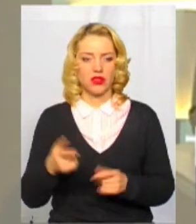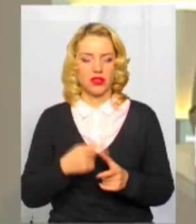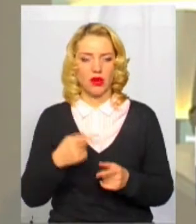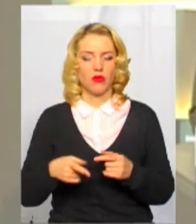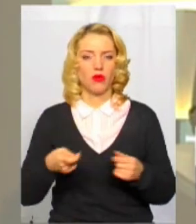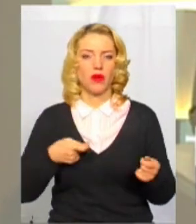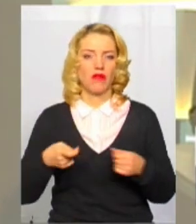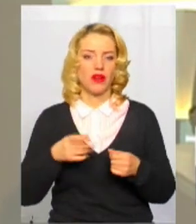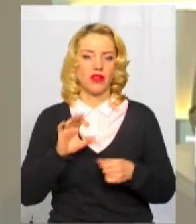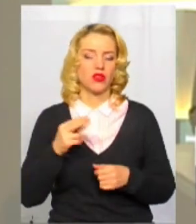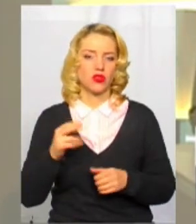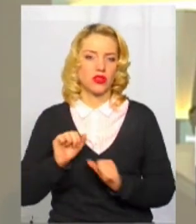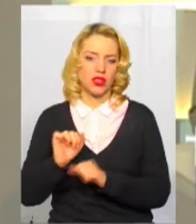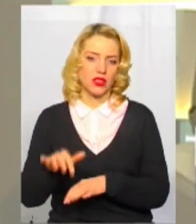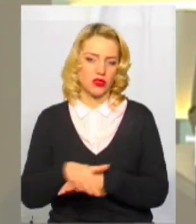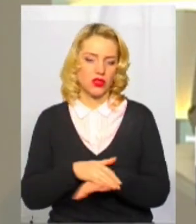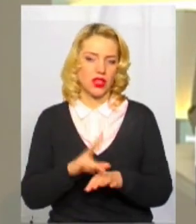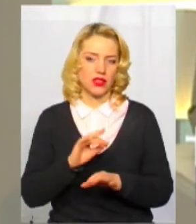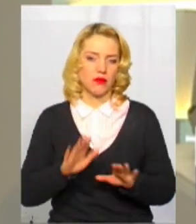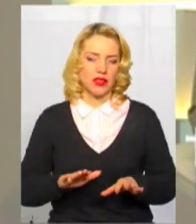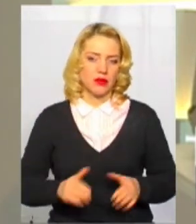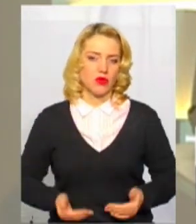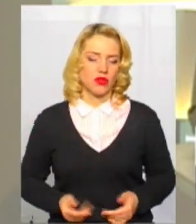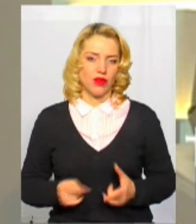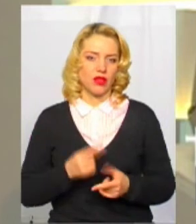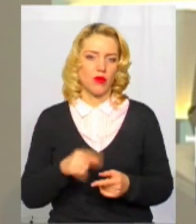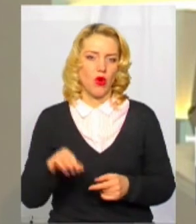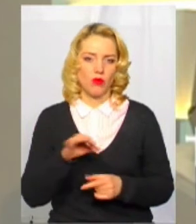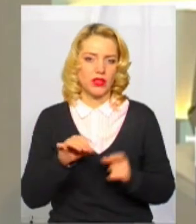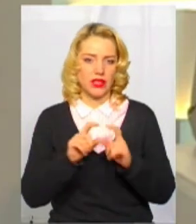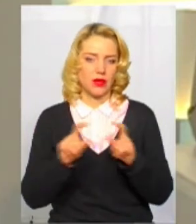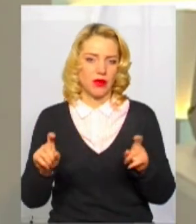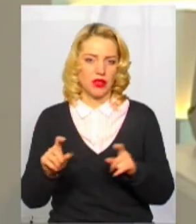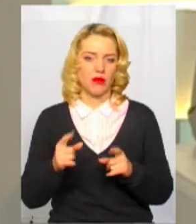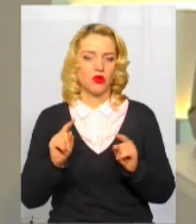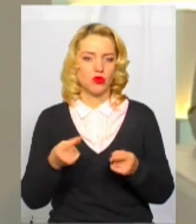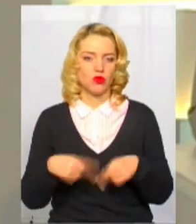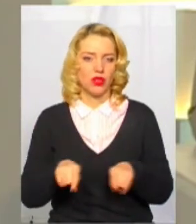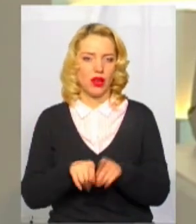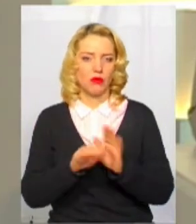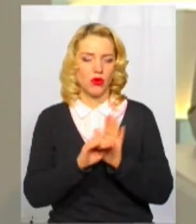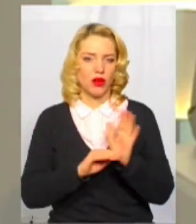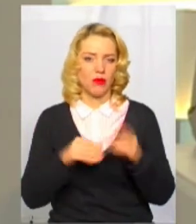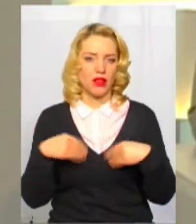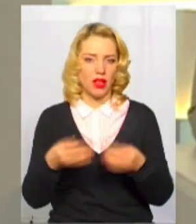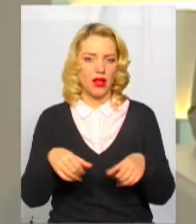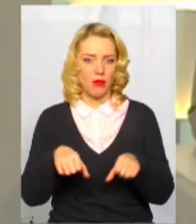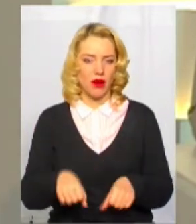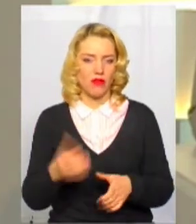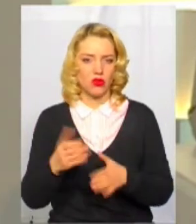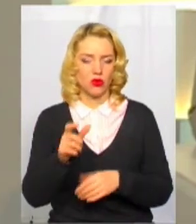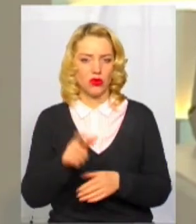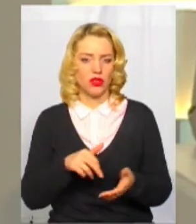в управління соціального захисту за місцем проживання, або в наш обласний департамент. Чому? Дана програма дає право людина,